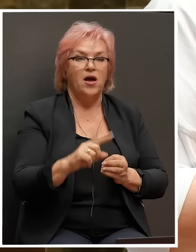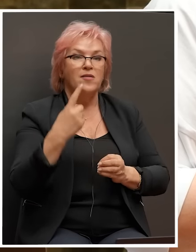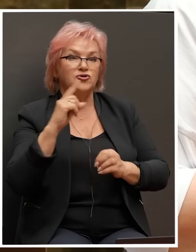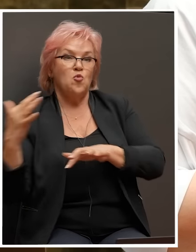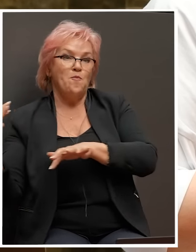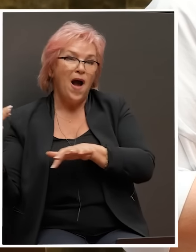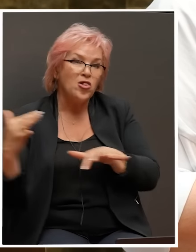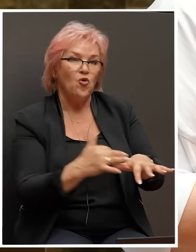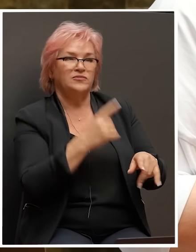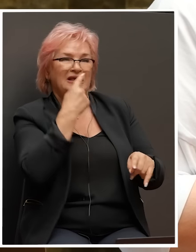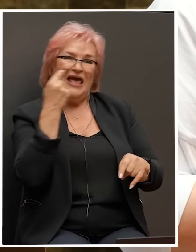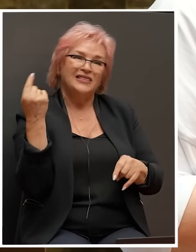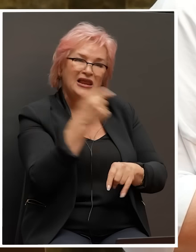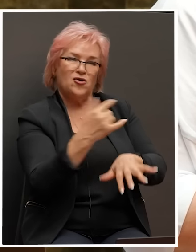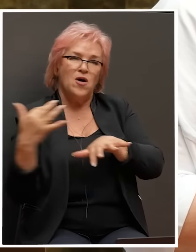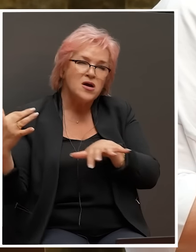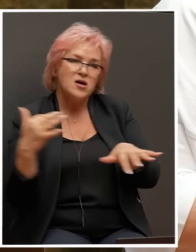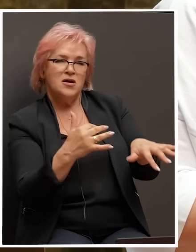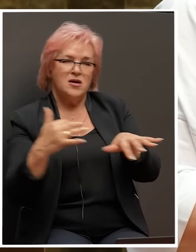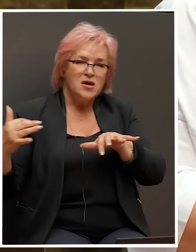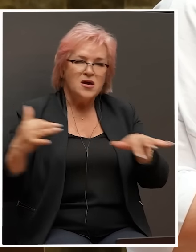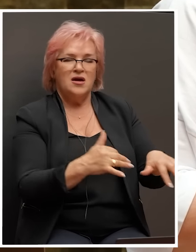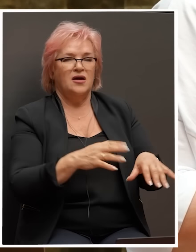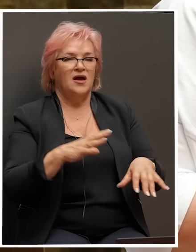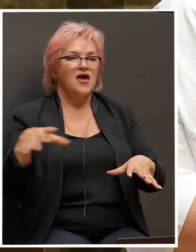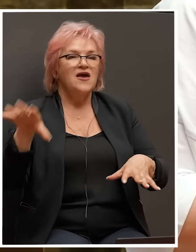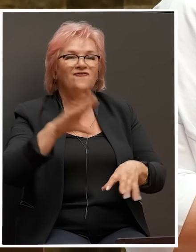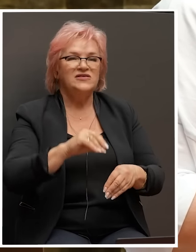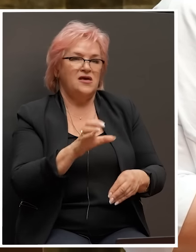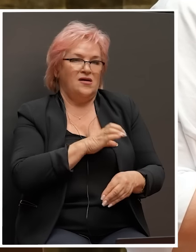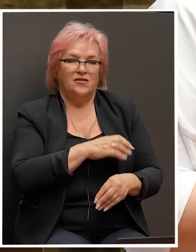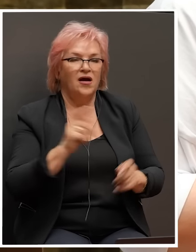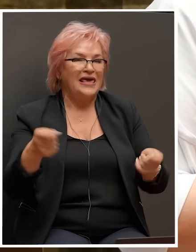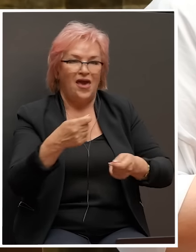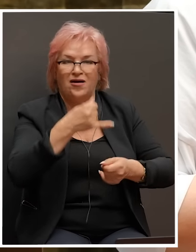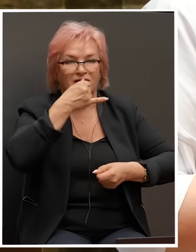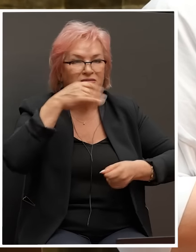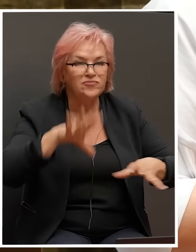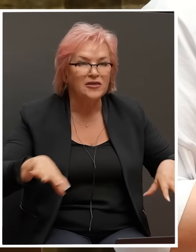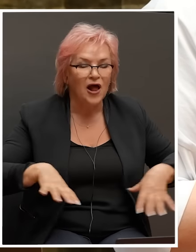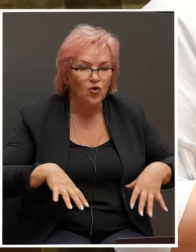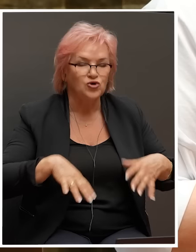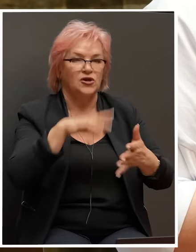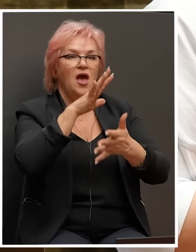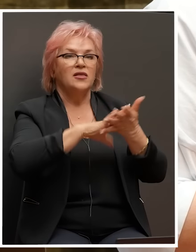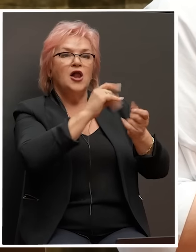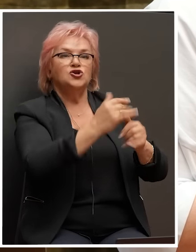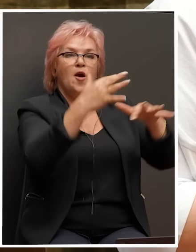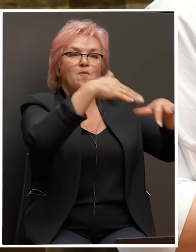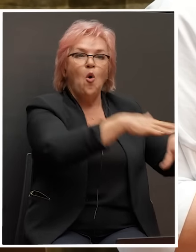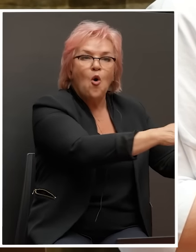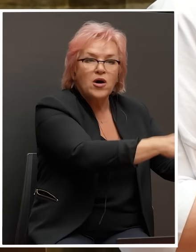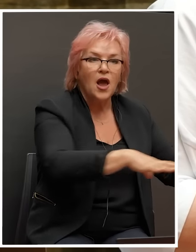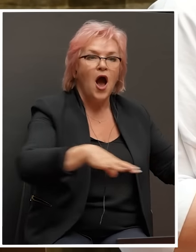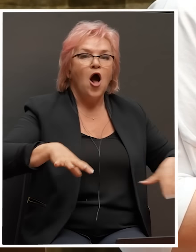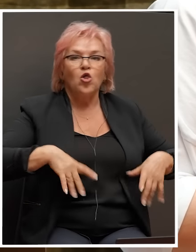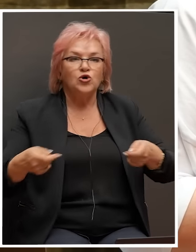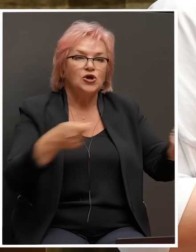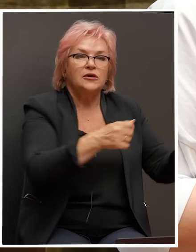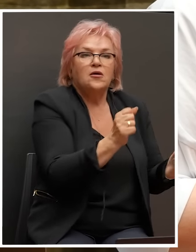паломники идти далеко, далеко не все из них были достаточно имущи, чтобы ехать на лошади, да и потом дальше море, лошадь